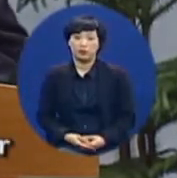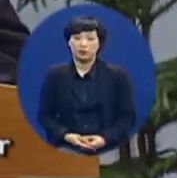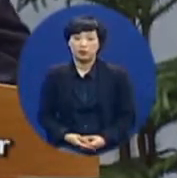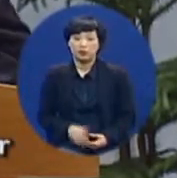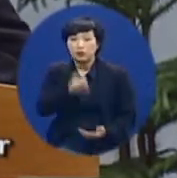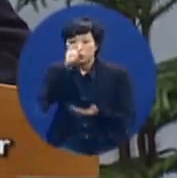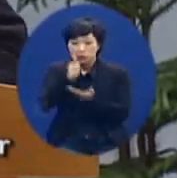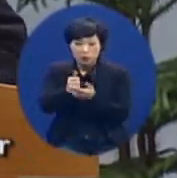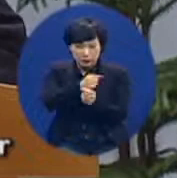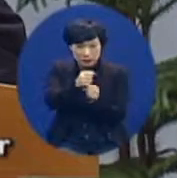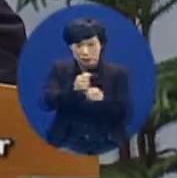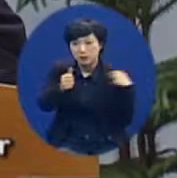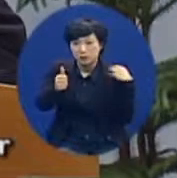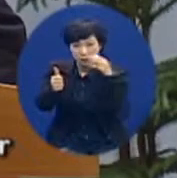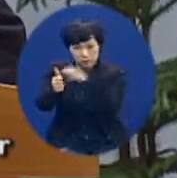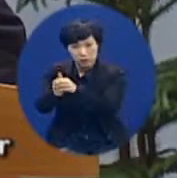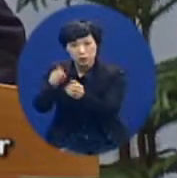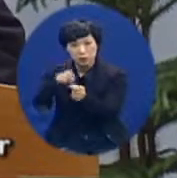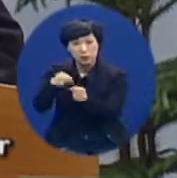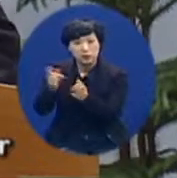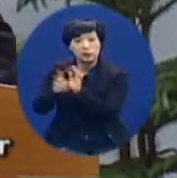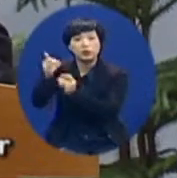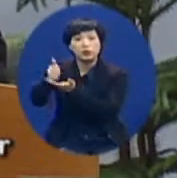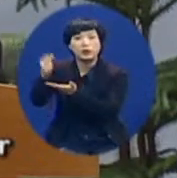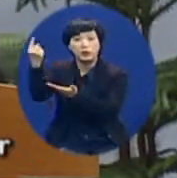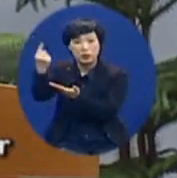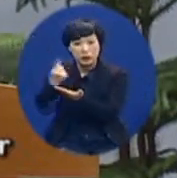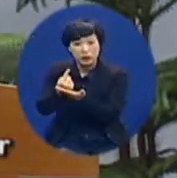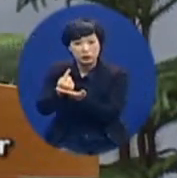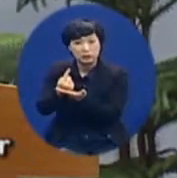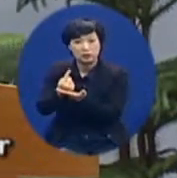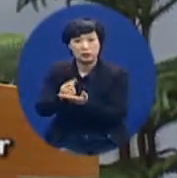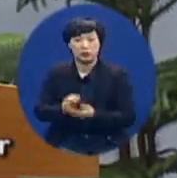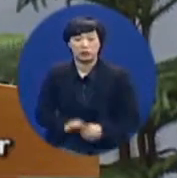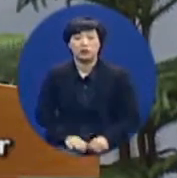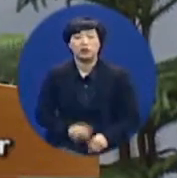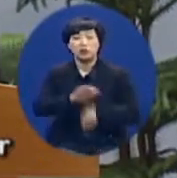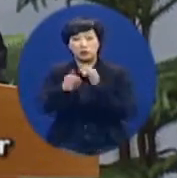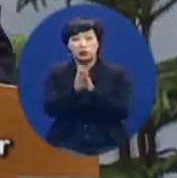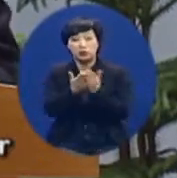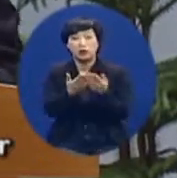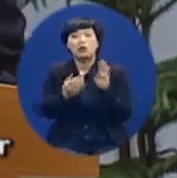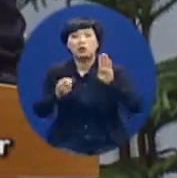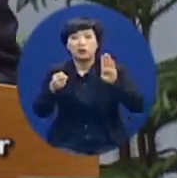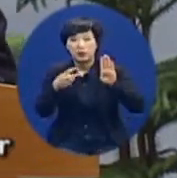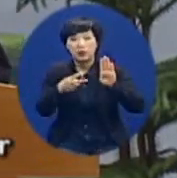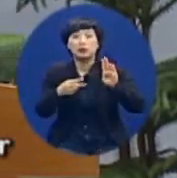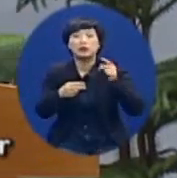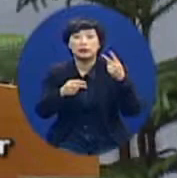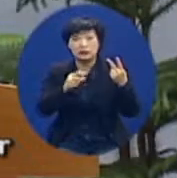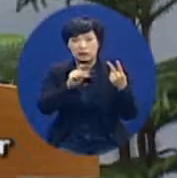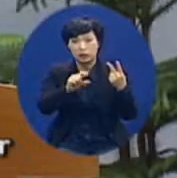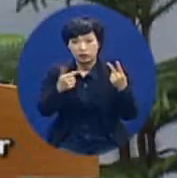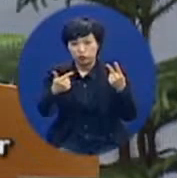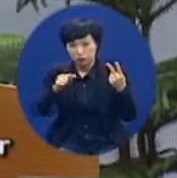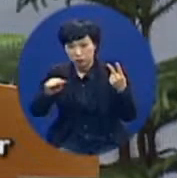죄짐을 짊어지고 왔어요 빌립보서 2장 6절